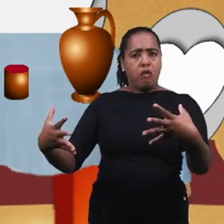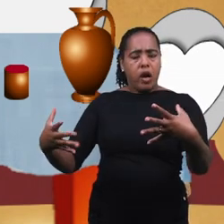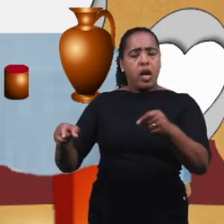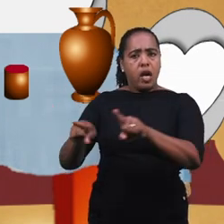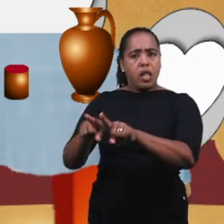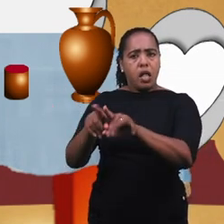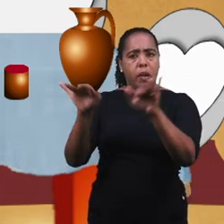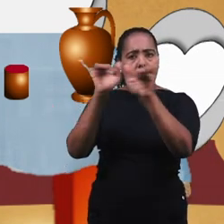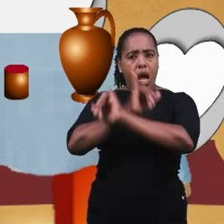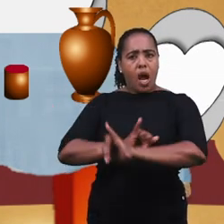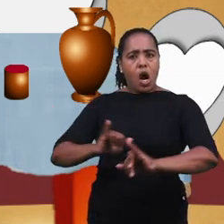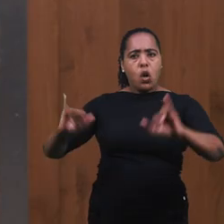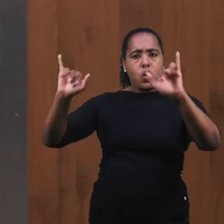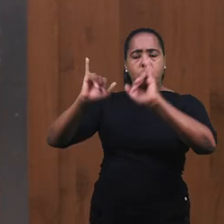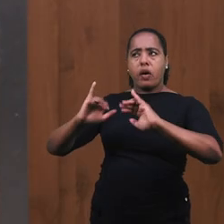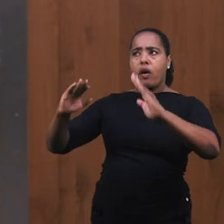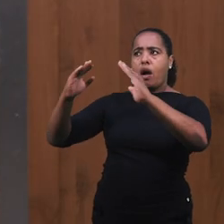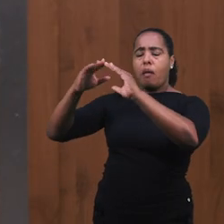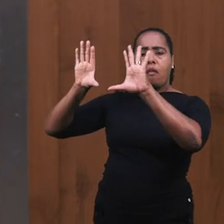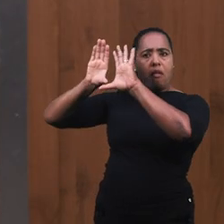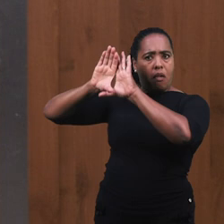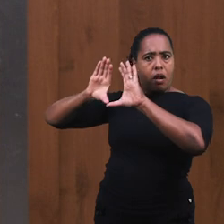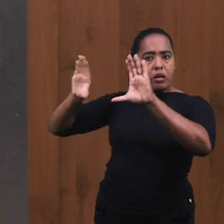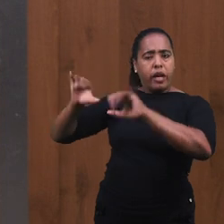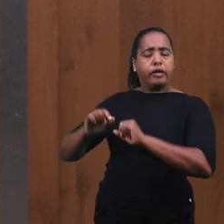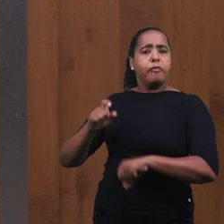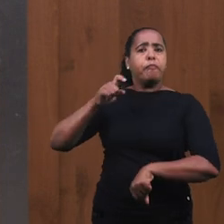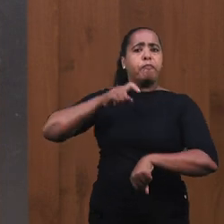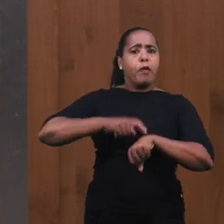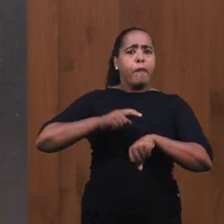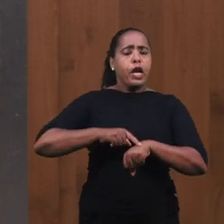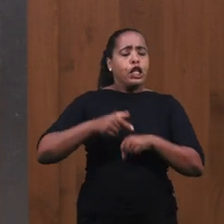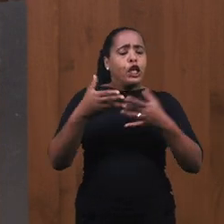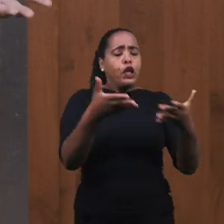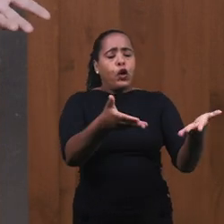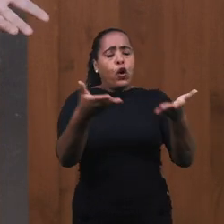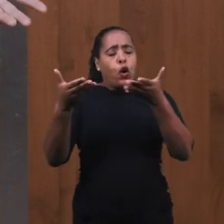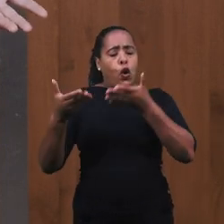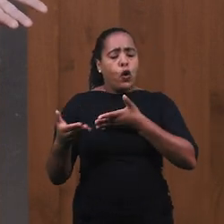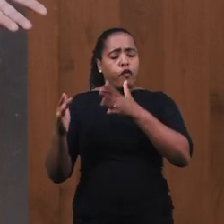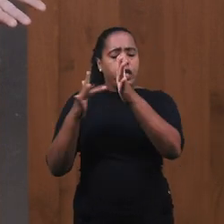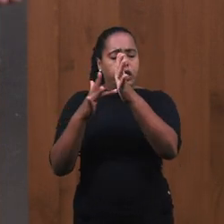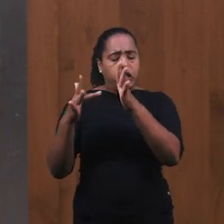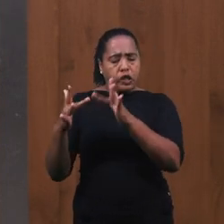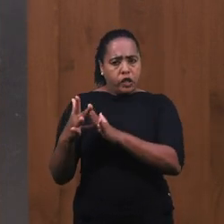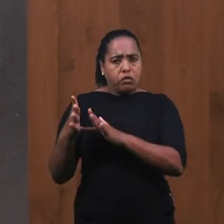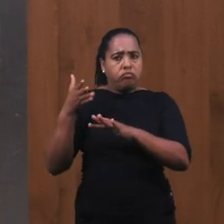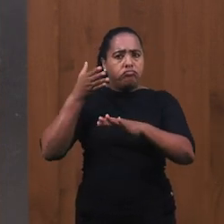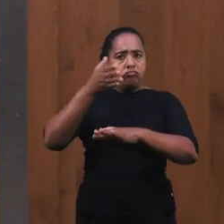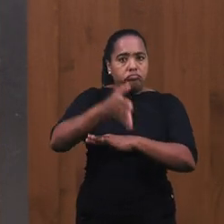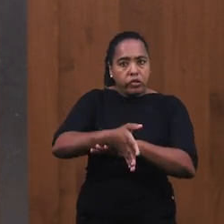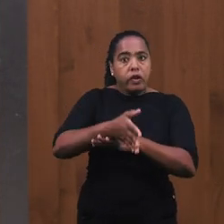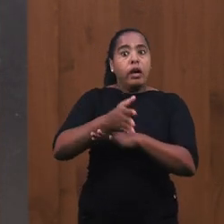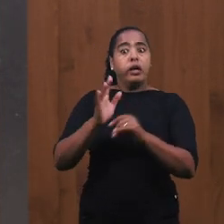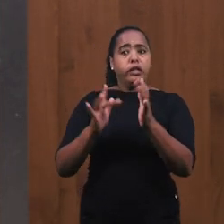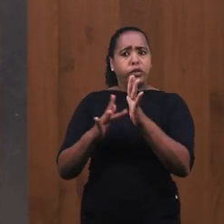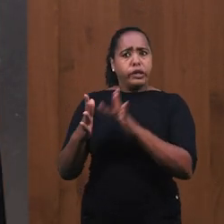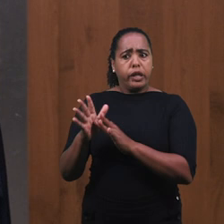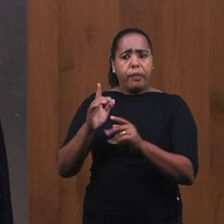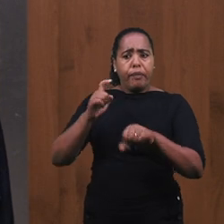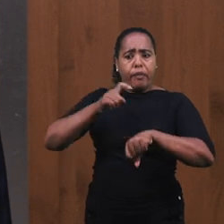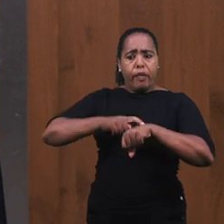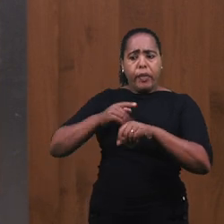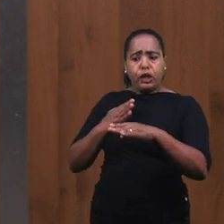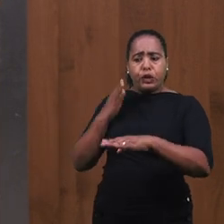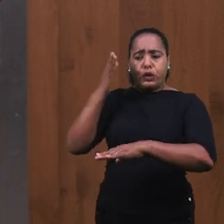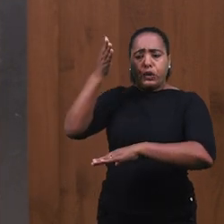royaume éternel. Il invite Jésus, Jésus accepte cette invitation, et quand Jésus arrive chez Simon, il